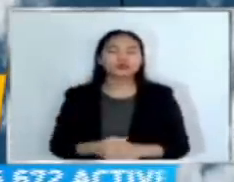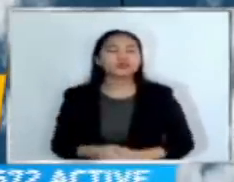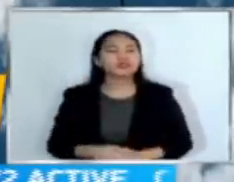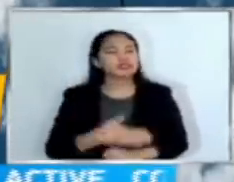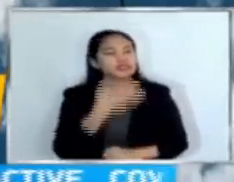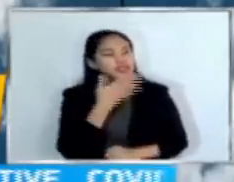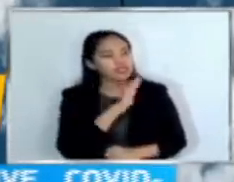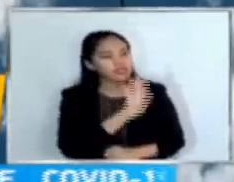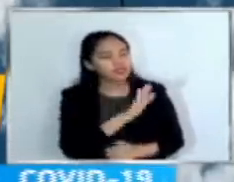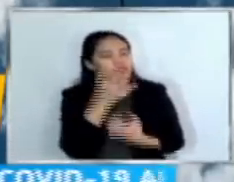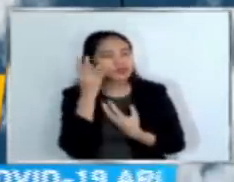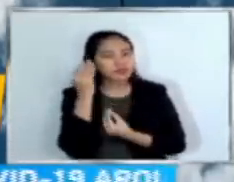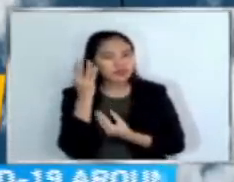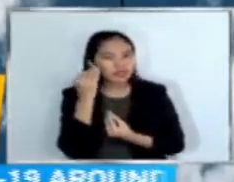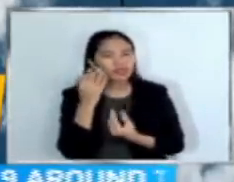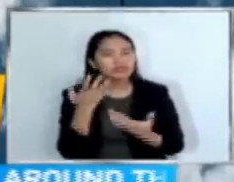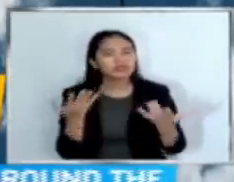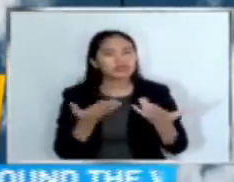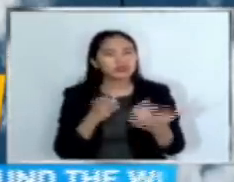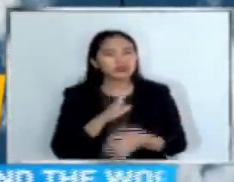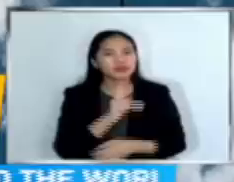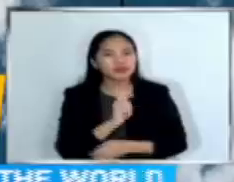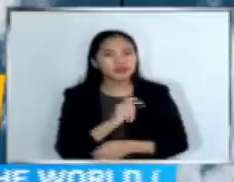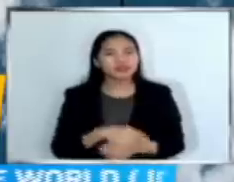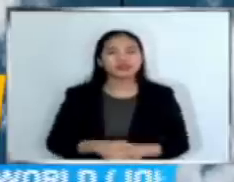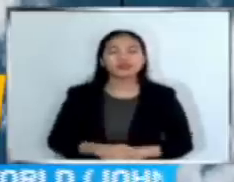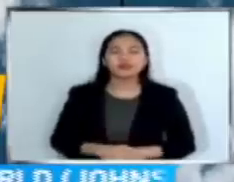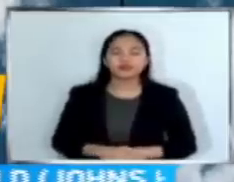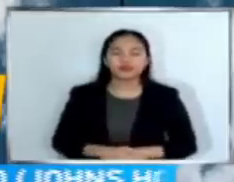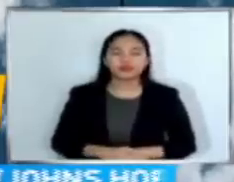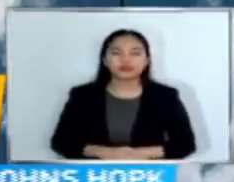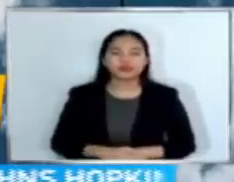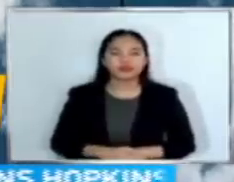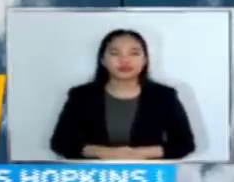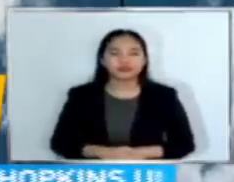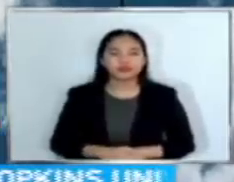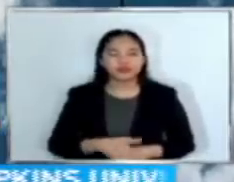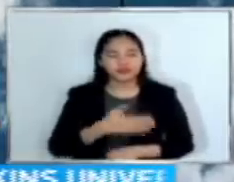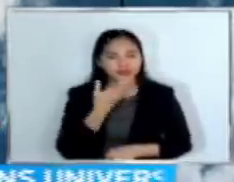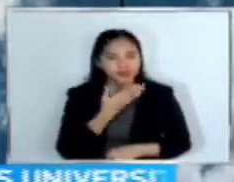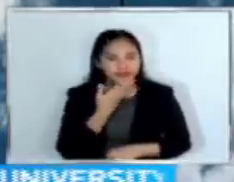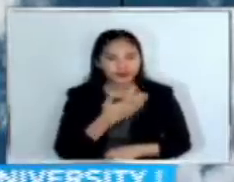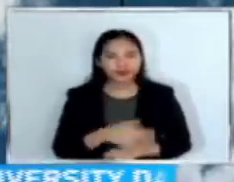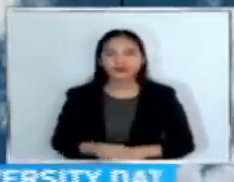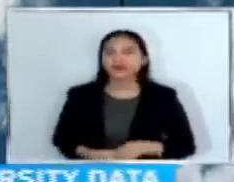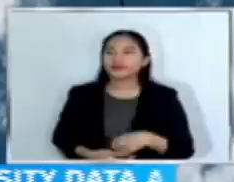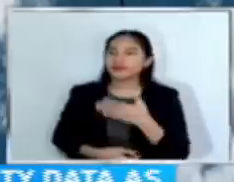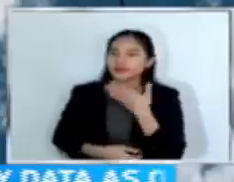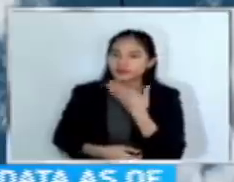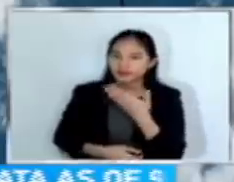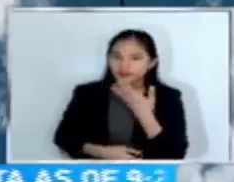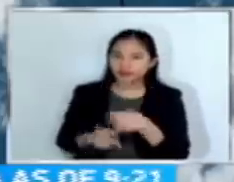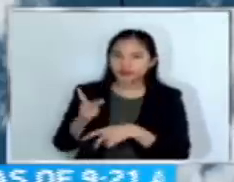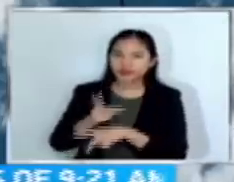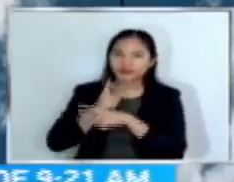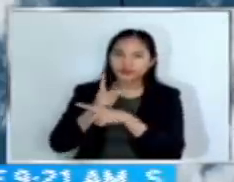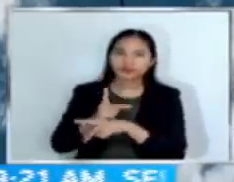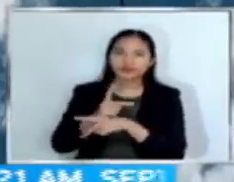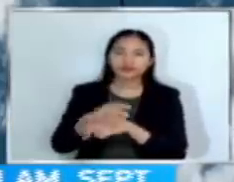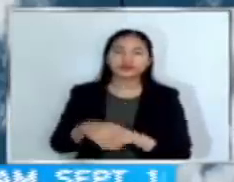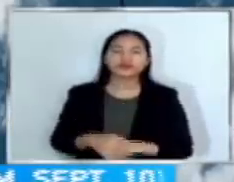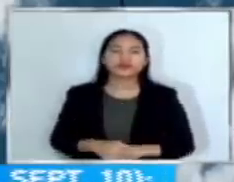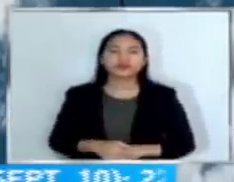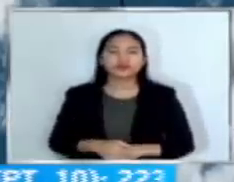aming oras sa Balitang Hali at sa lahat ng mga update na ibinigay niyo po. Thank you, Ma'am Connie. Ingat po tayo palagi. Good morning. Ingat din po kayo. Yan po naman si